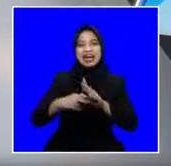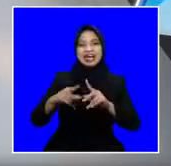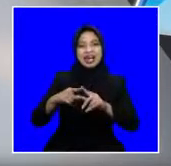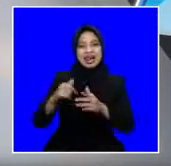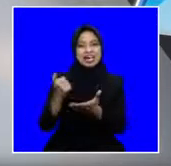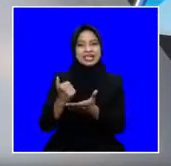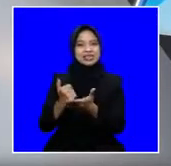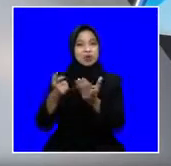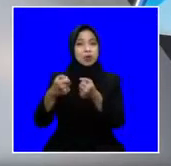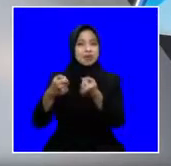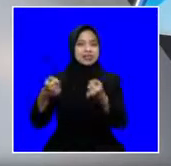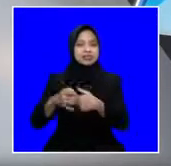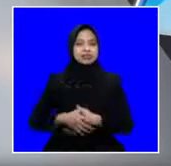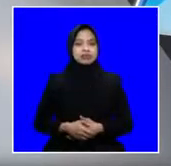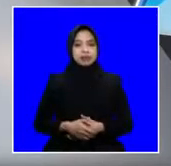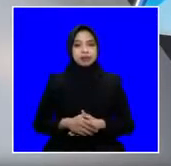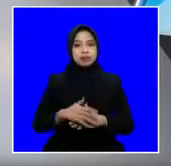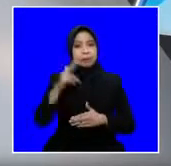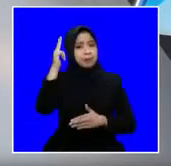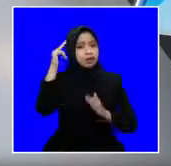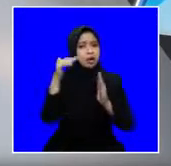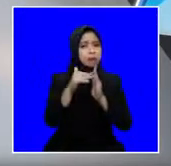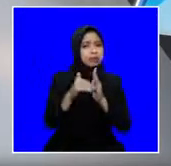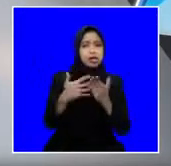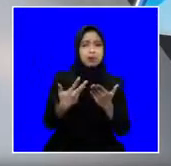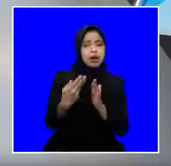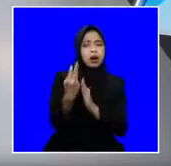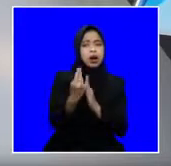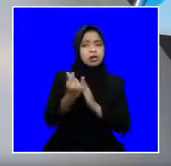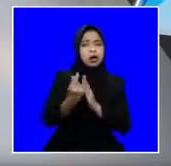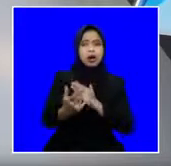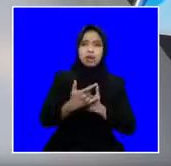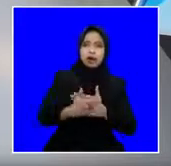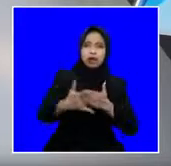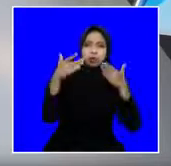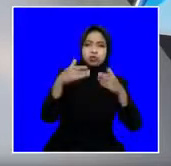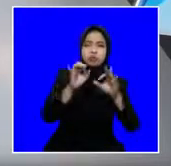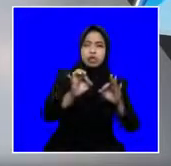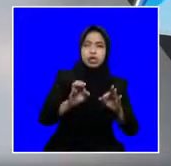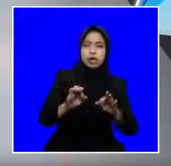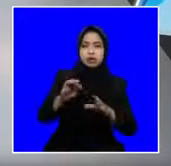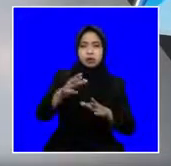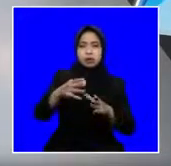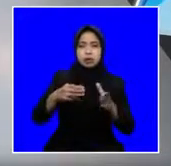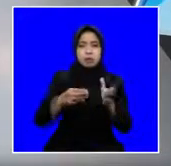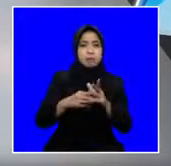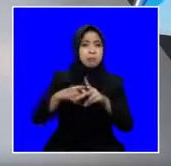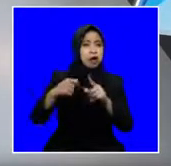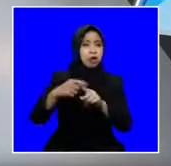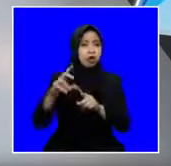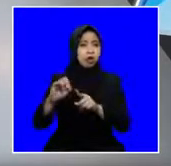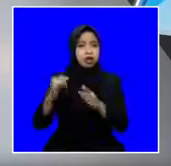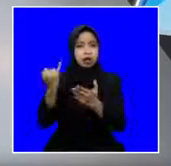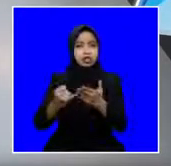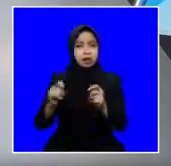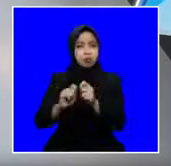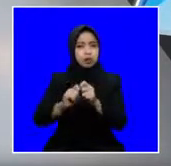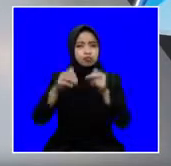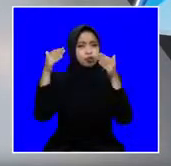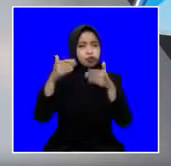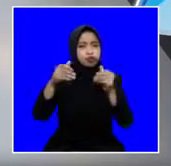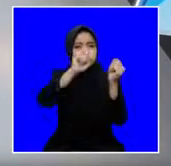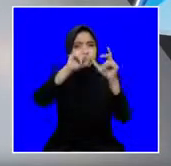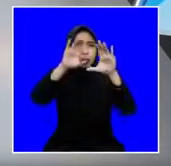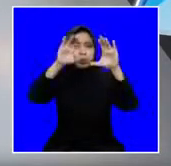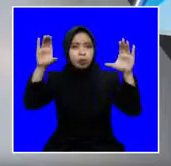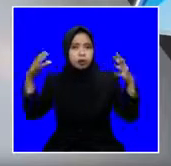bacakan pertanyaannya, bagaimana kebijakan pemerintah untuk dana abadi pendidikan secara makro? Apakah ini ada desain besar begitu, Pak, untuk dana